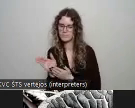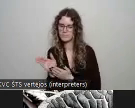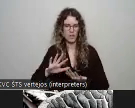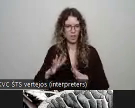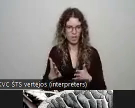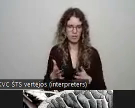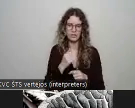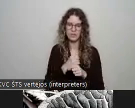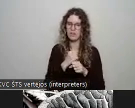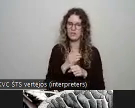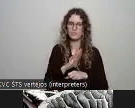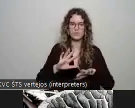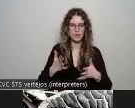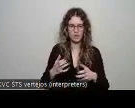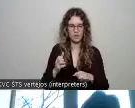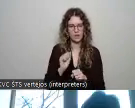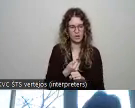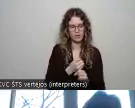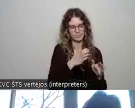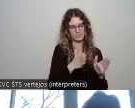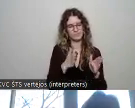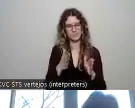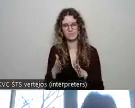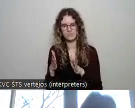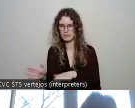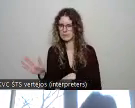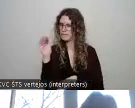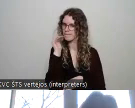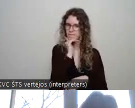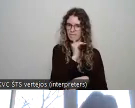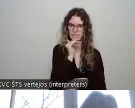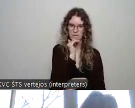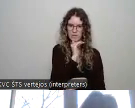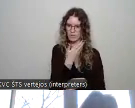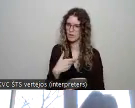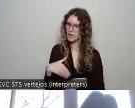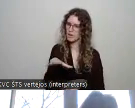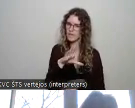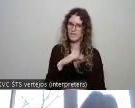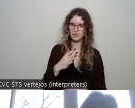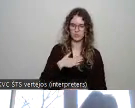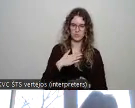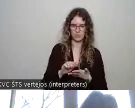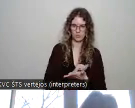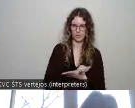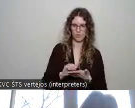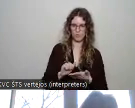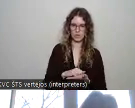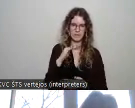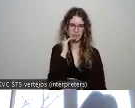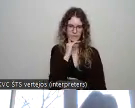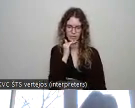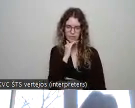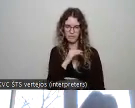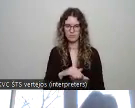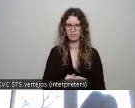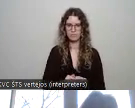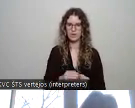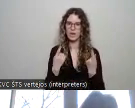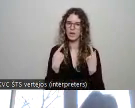Ir tai turi būti nuoseklu ir atsispindėti vienodai visose mūsų rengiamuose dokumentuose. Kitas elementas